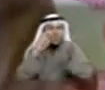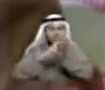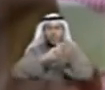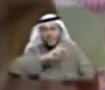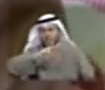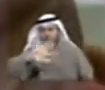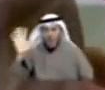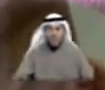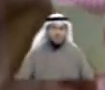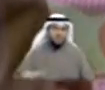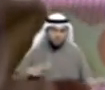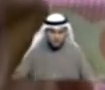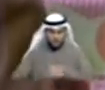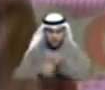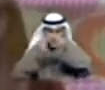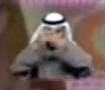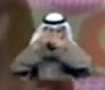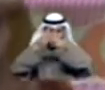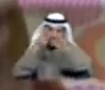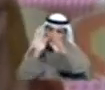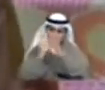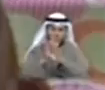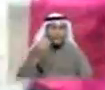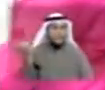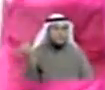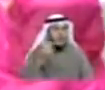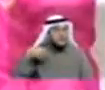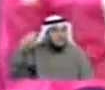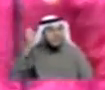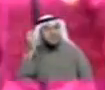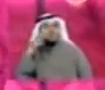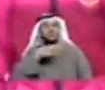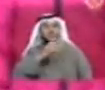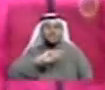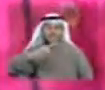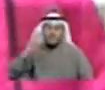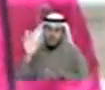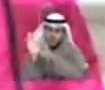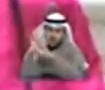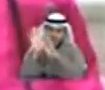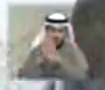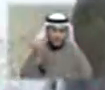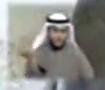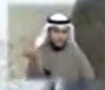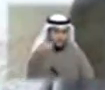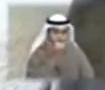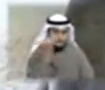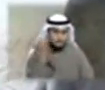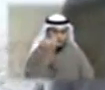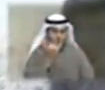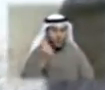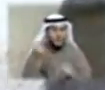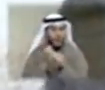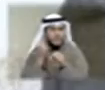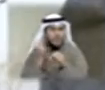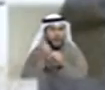ورعاه بالتفكير في فلسفة جديدة لتقديم الدعم والمساعدة للنازحين واللاجئين عبر اعتماد برامج